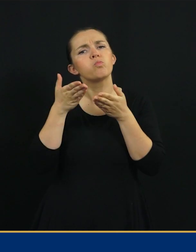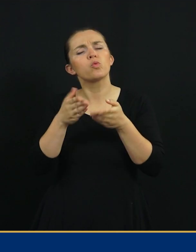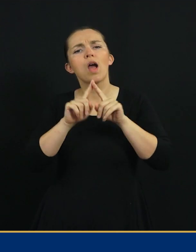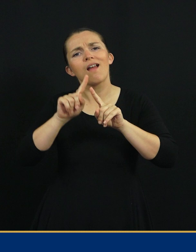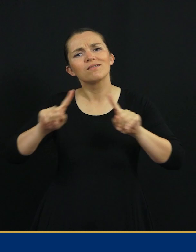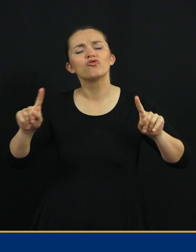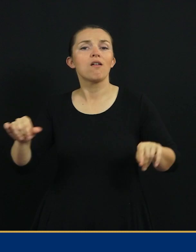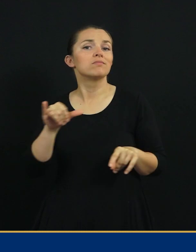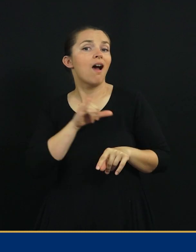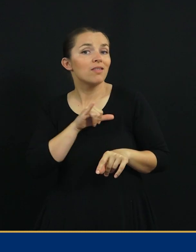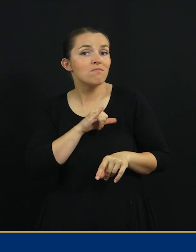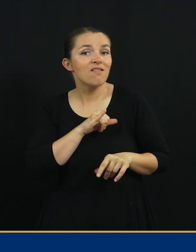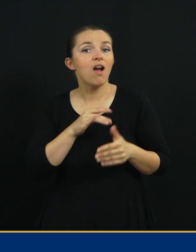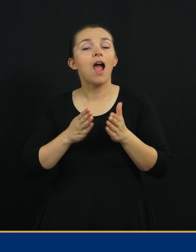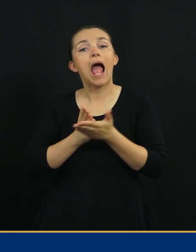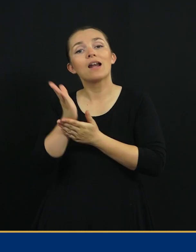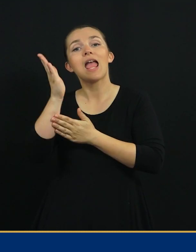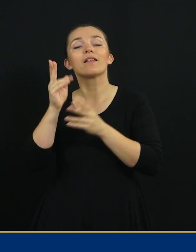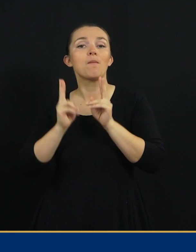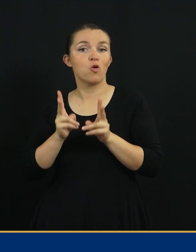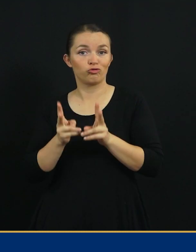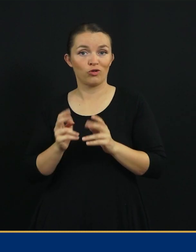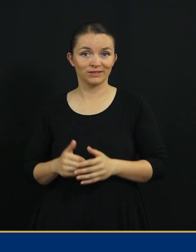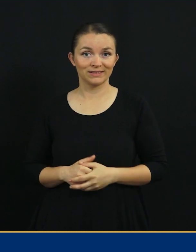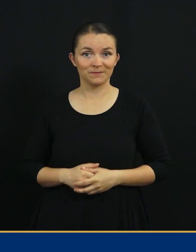različne, zanimive, karierne možnosti.